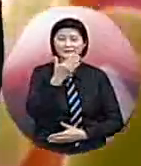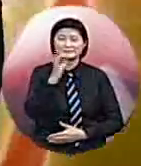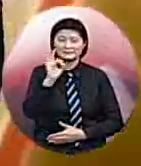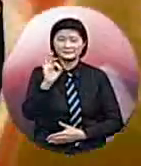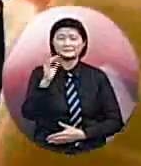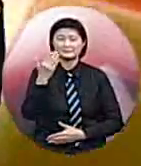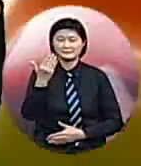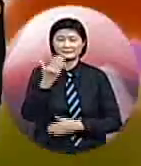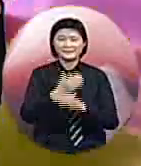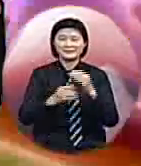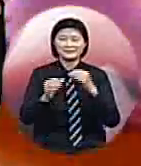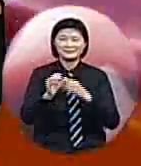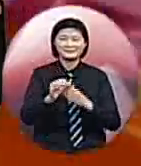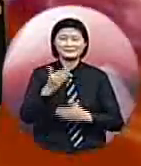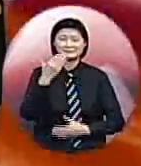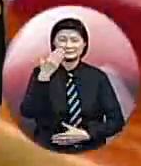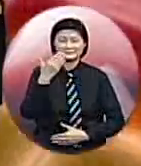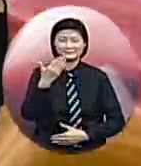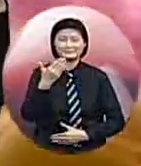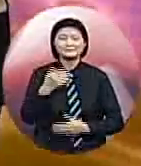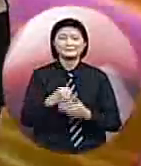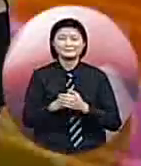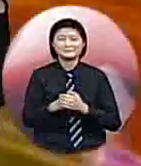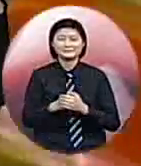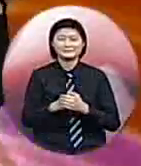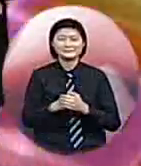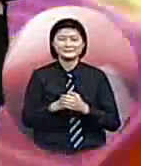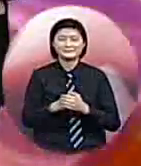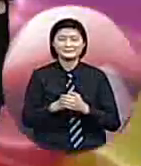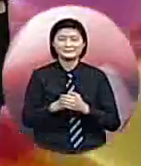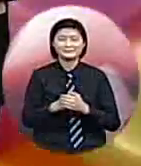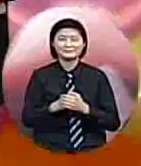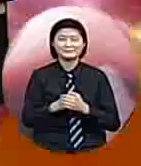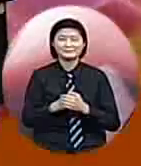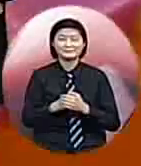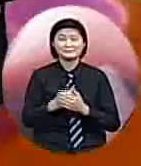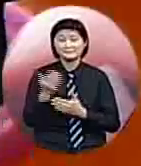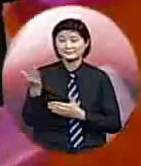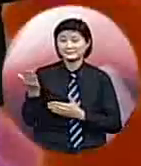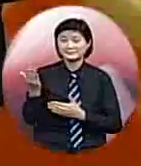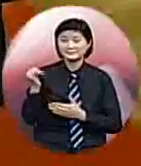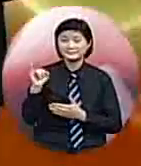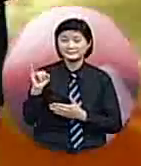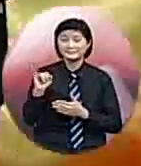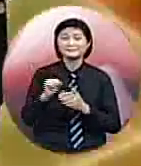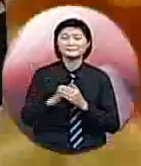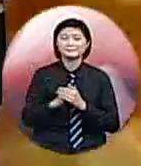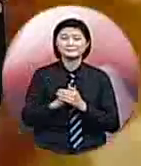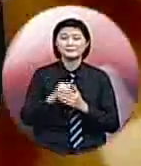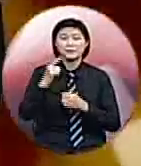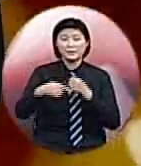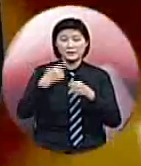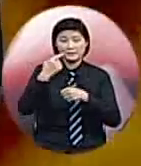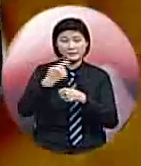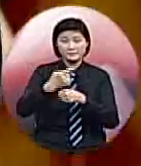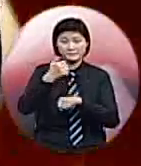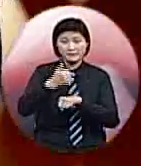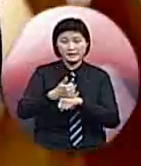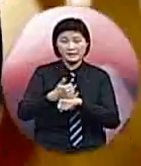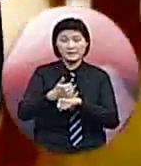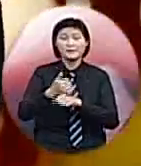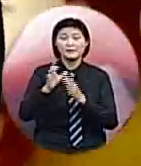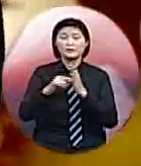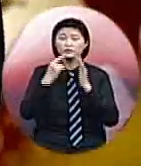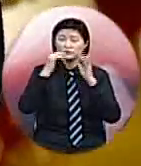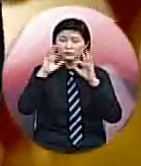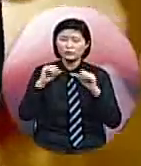19점 10점 9점 보너스 9점. 네. 네. 그 정화씨 이렇게 연말되고 또 눈 오고 춥고 그럴